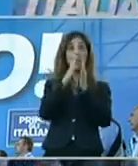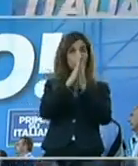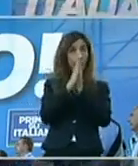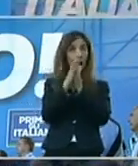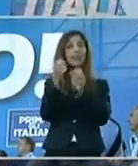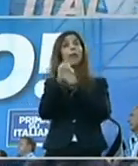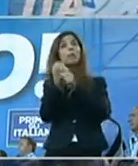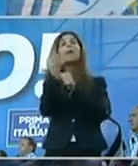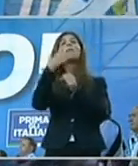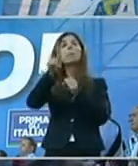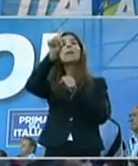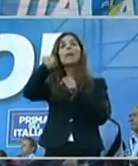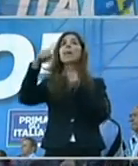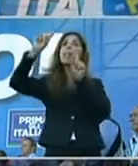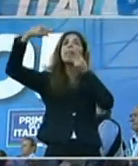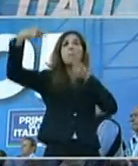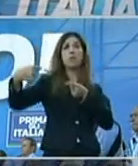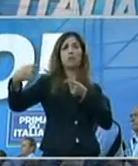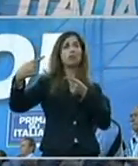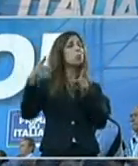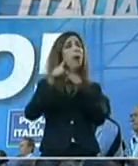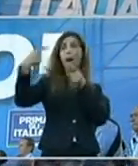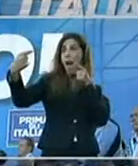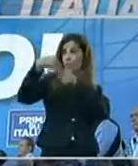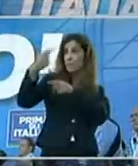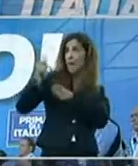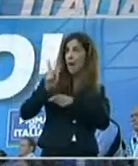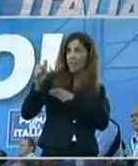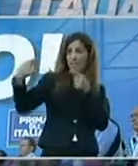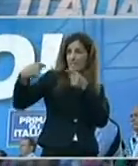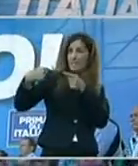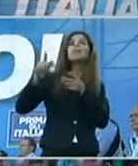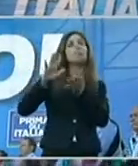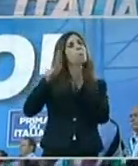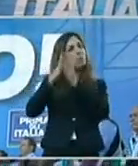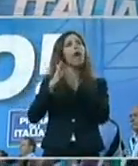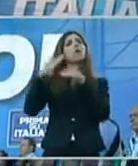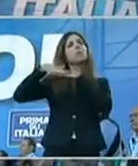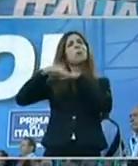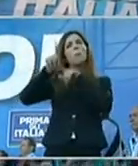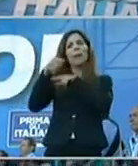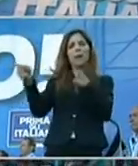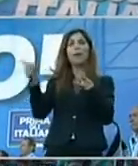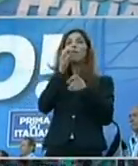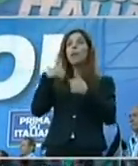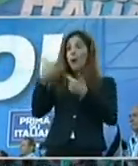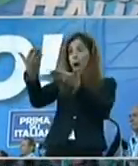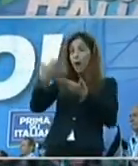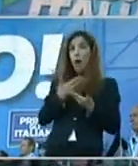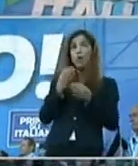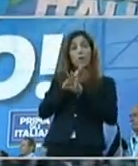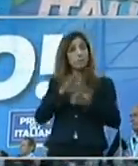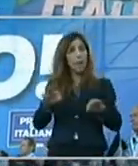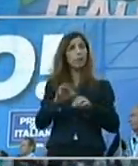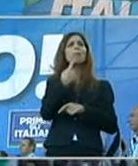per i nostri nemici e per i nostri avversari. Accoglienza nel rispetto, e quindi, come hanno detto